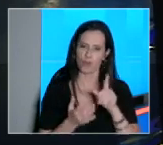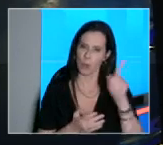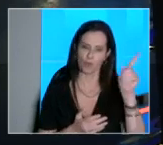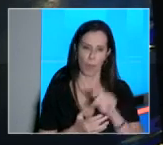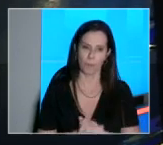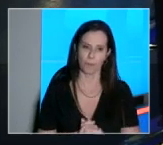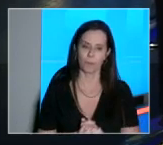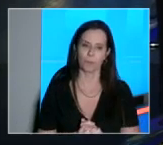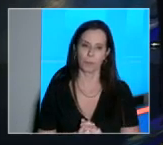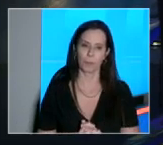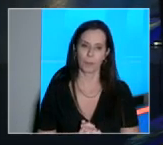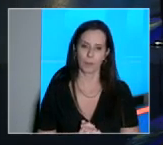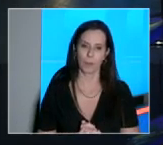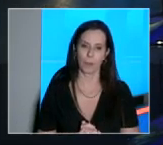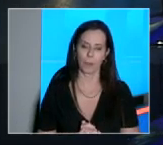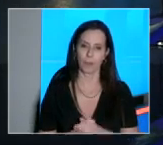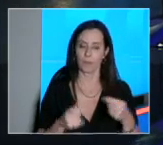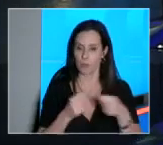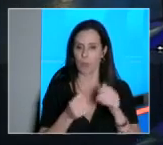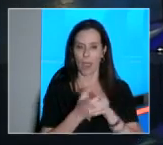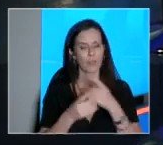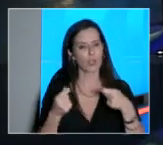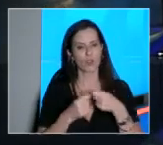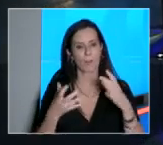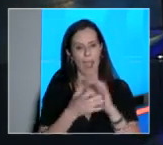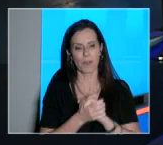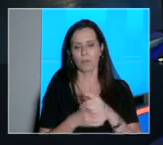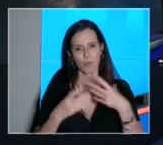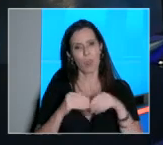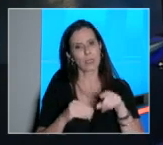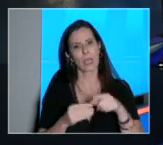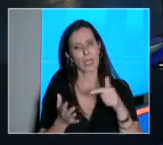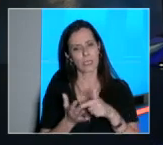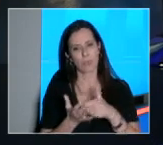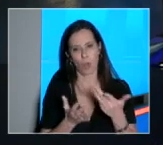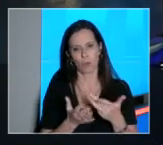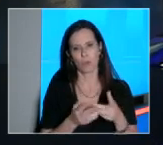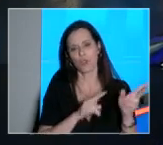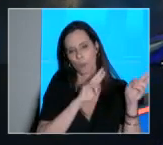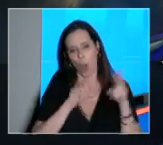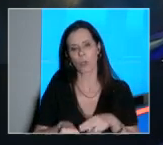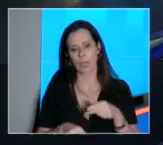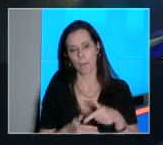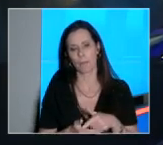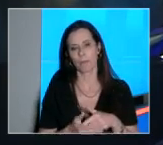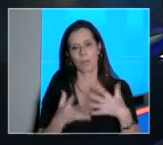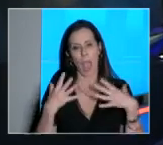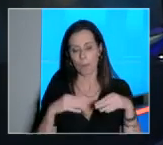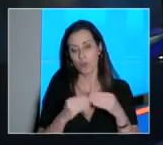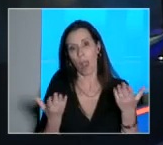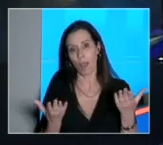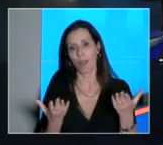שם, בהחלט. וקשר עם חברים, קשר עם משפחה, זה גם הסיבות שהרבה פעמים מחזירות אנשים,